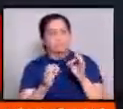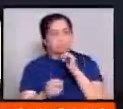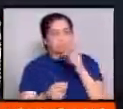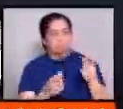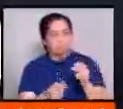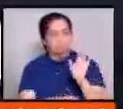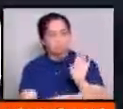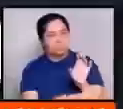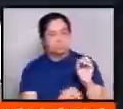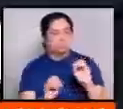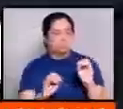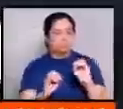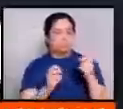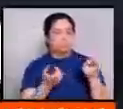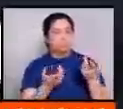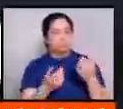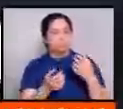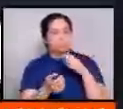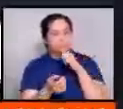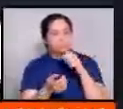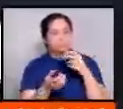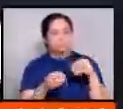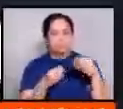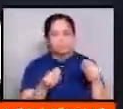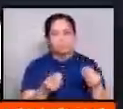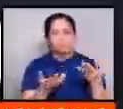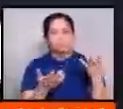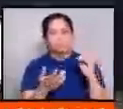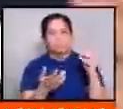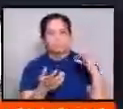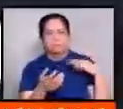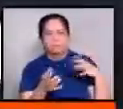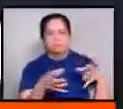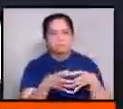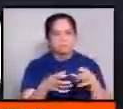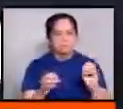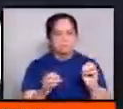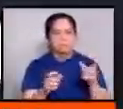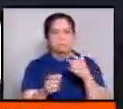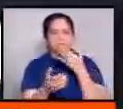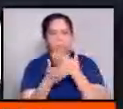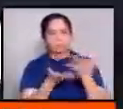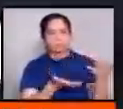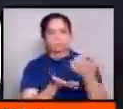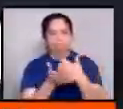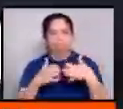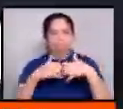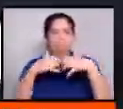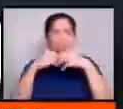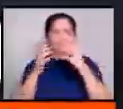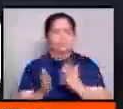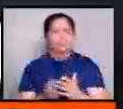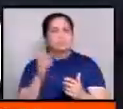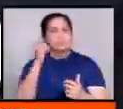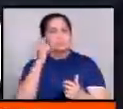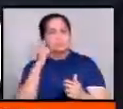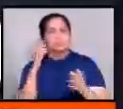nyo gawin ito, mawawalan kayo ng committee. Ganyan. He's a consensus builder.